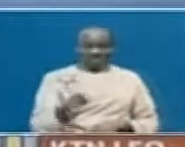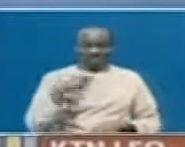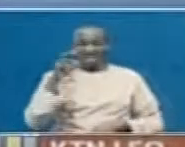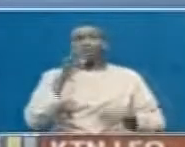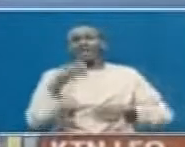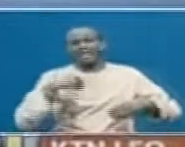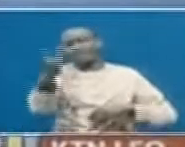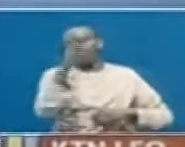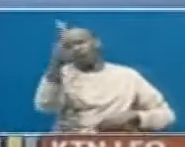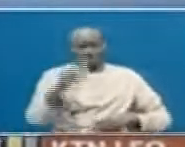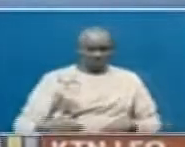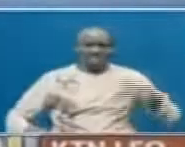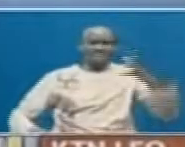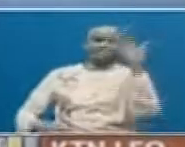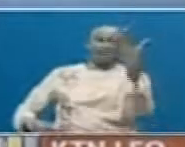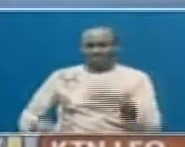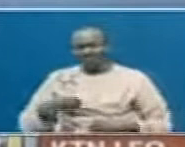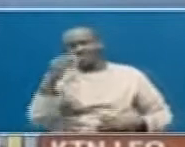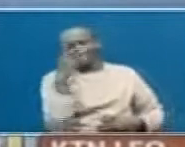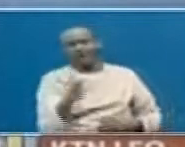anasema pewa nne, pewa tano, pewa sita.